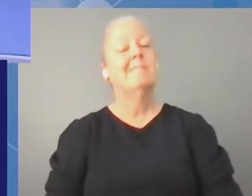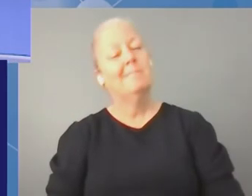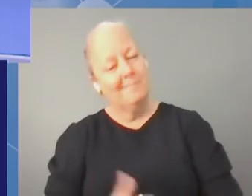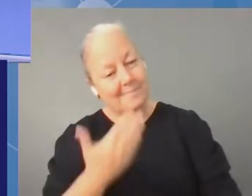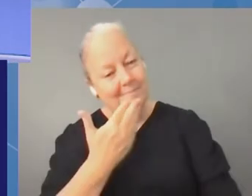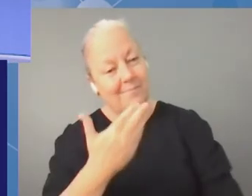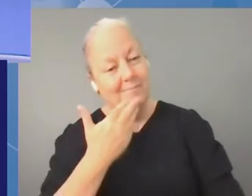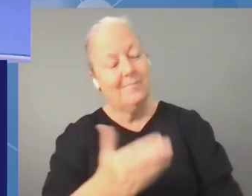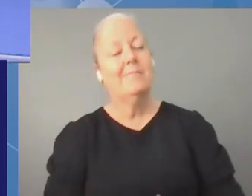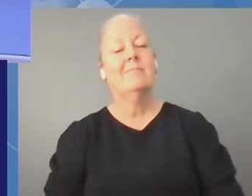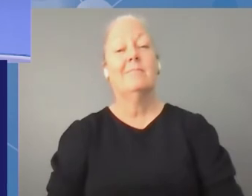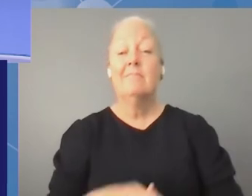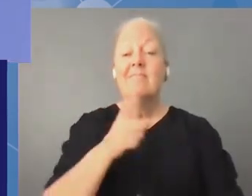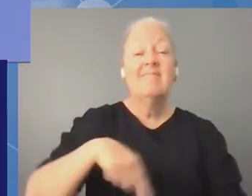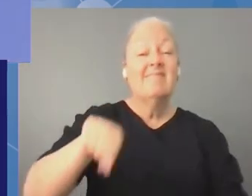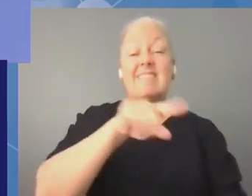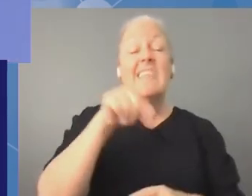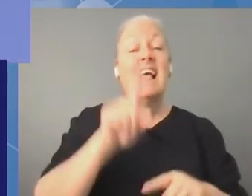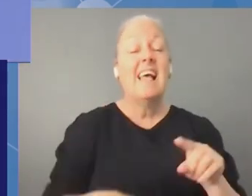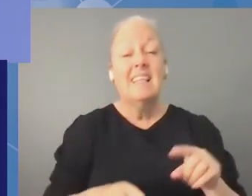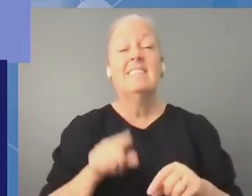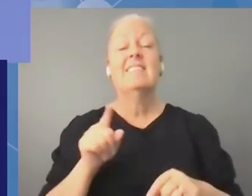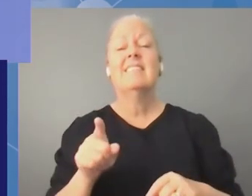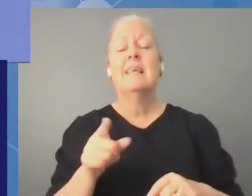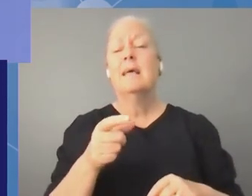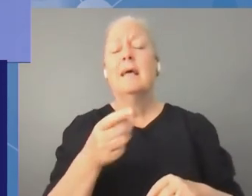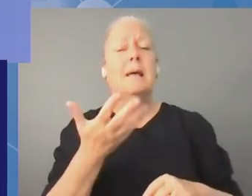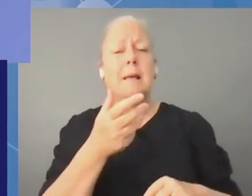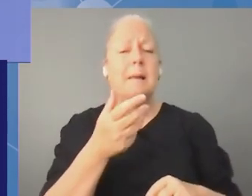这一次论坛的吧，非常感谢各位。